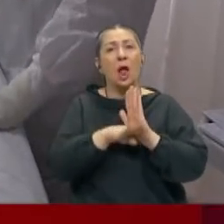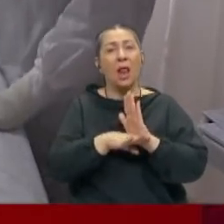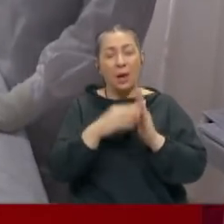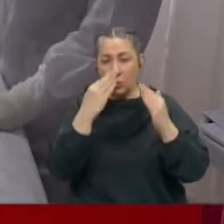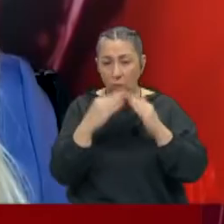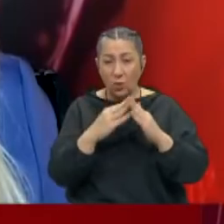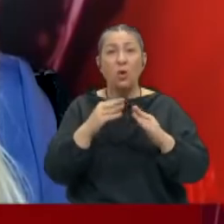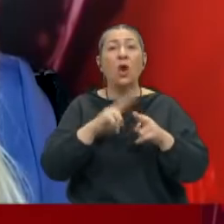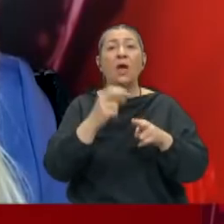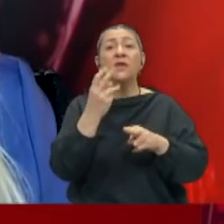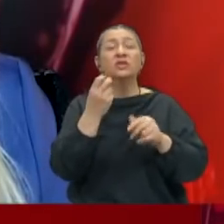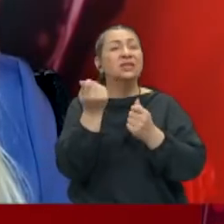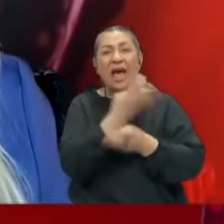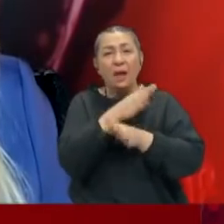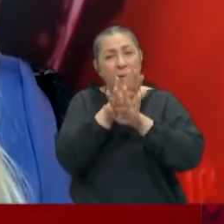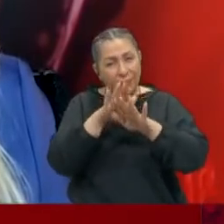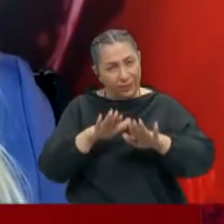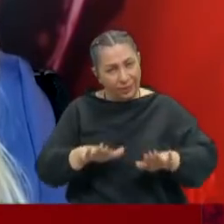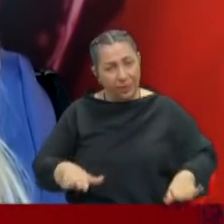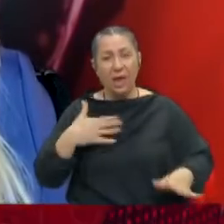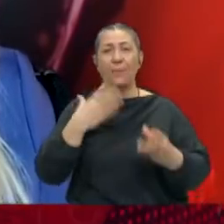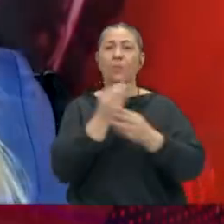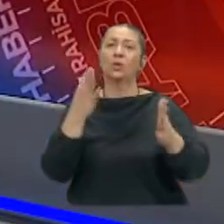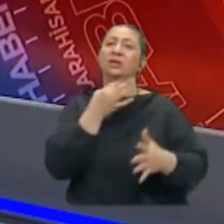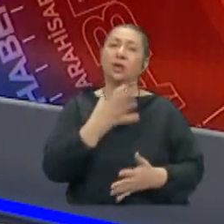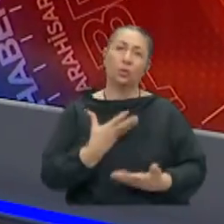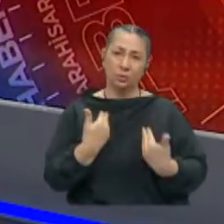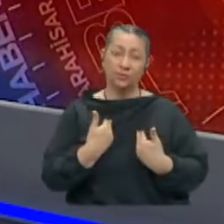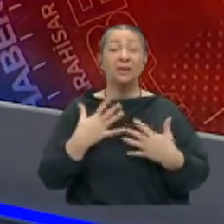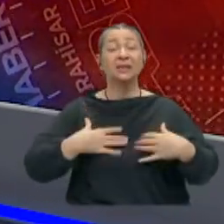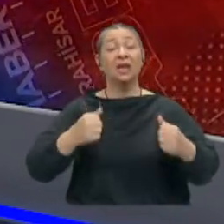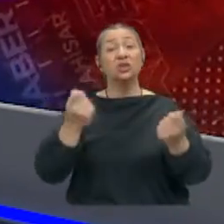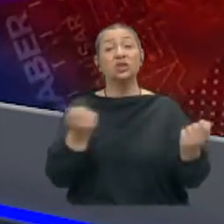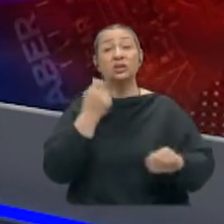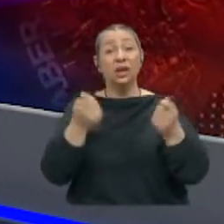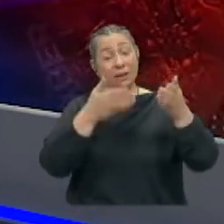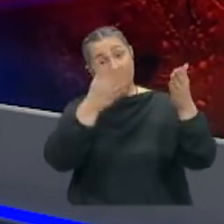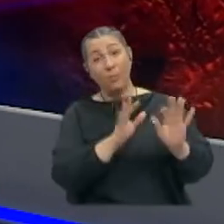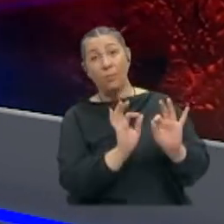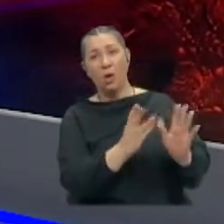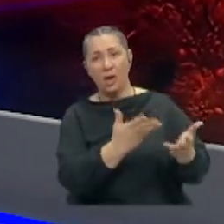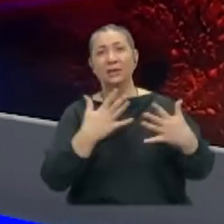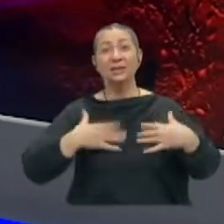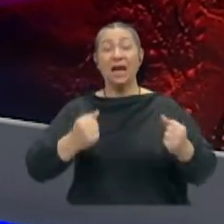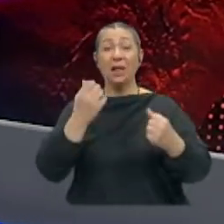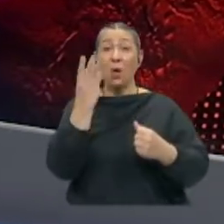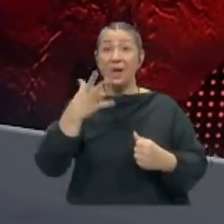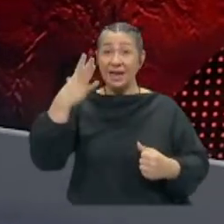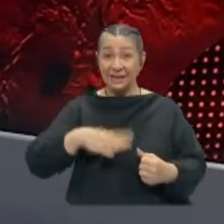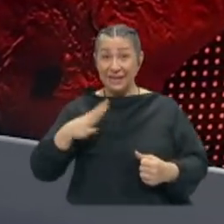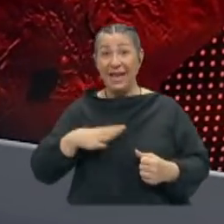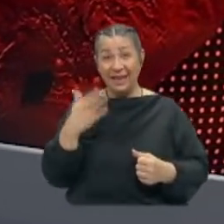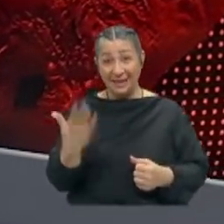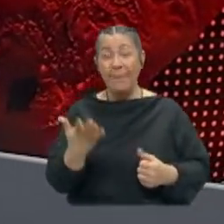vaka sayıları azalsın. Bu bizim için en büyük teşekkür. Sağlık çalışanlarının durumu böyle. Sağlıkçı olmak isteyenlerin